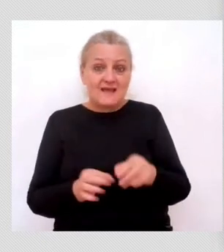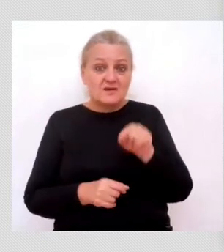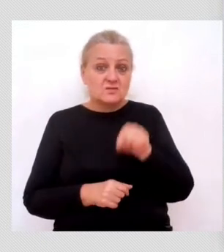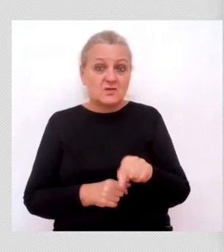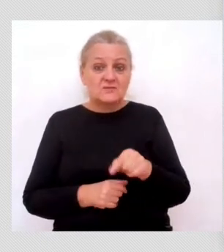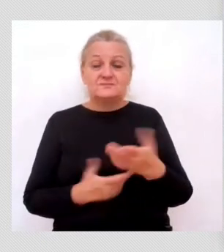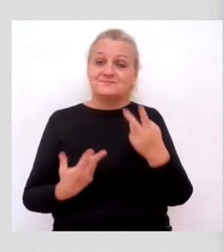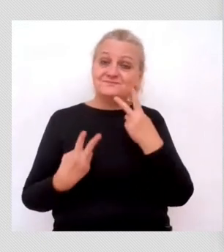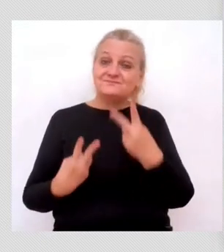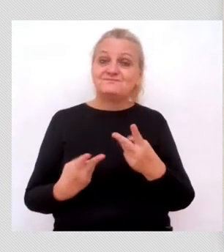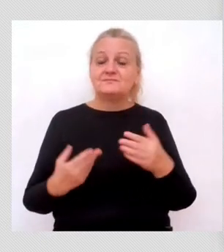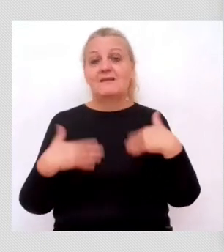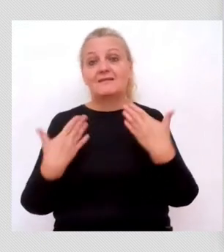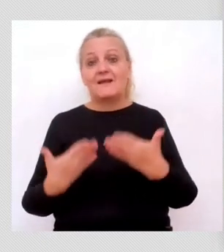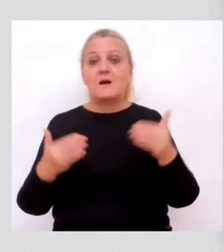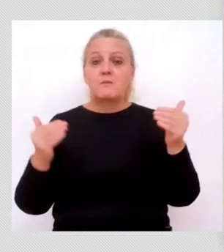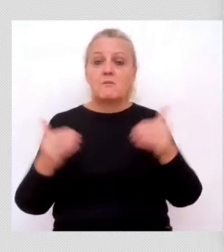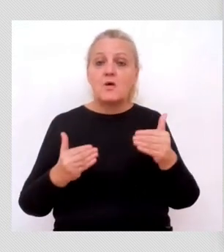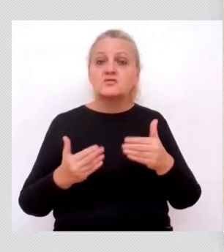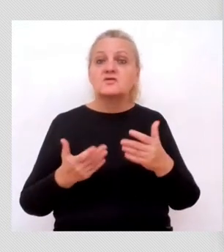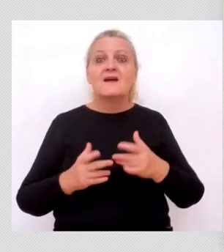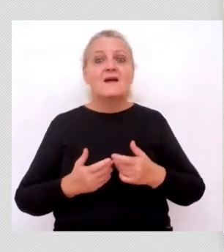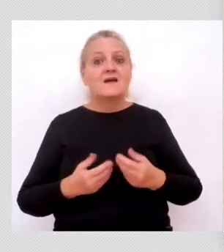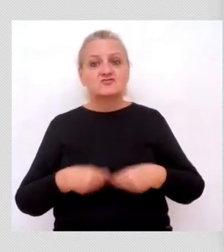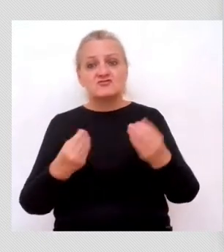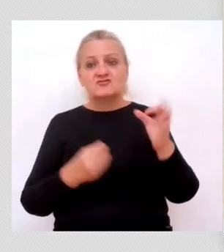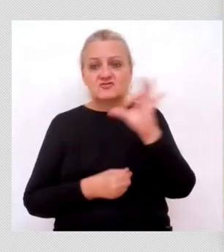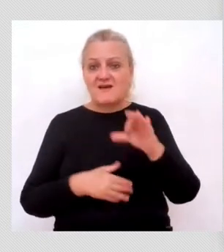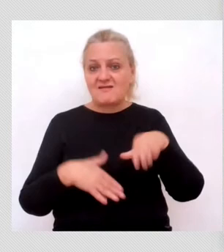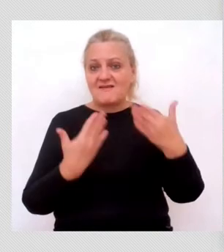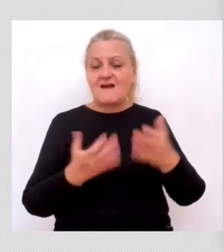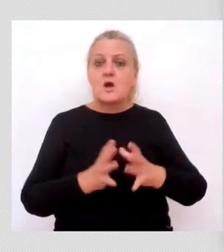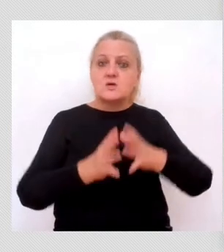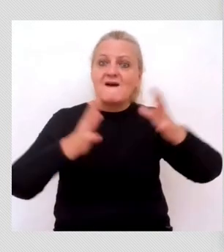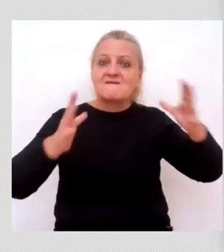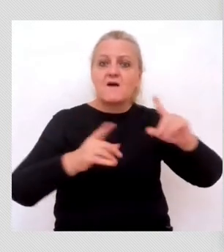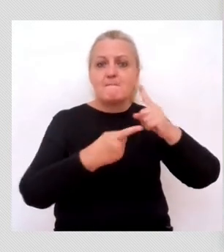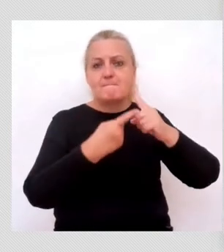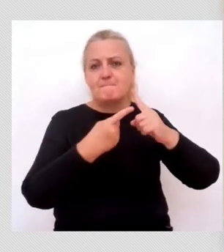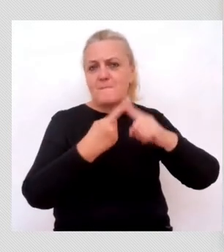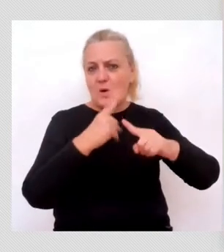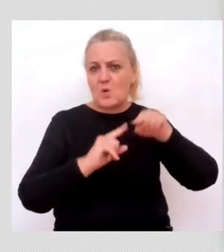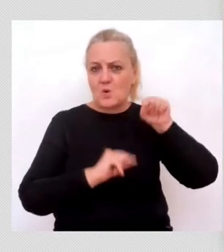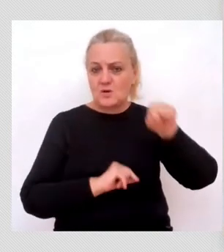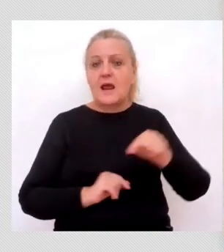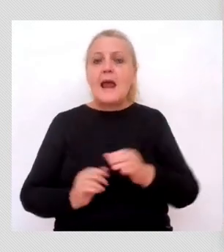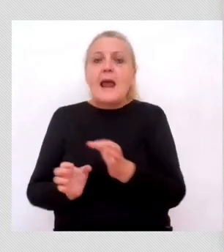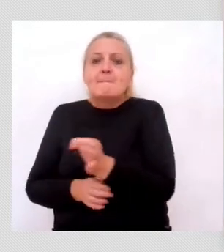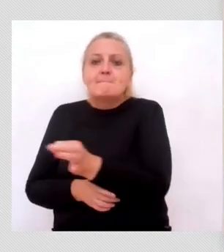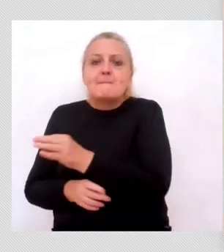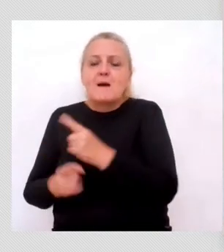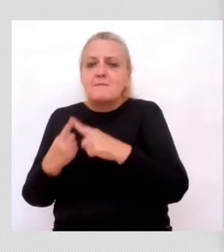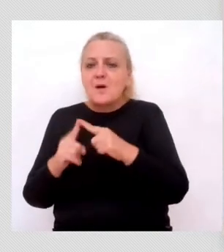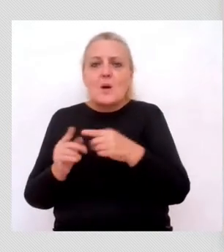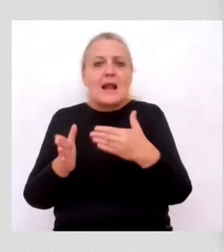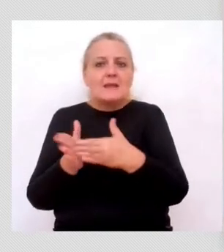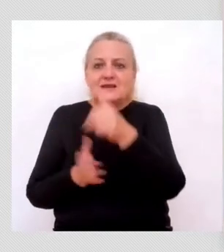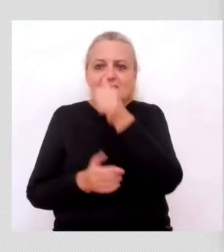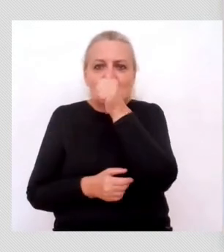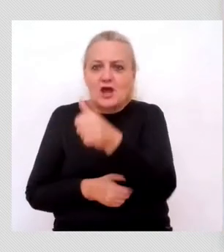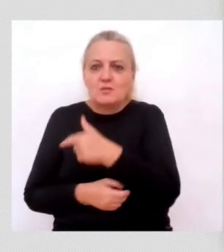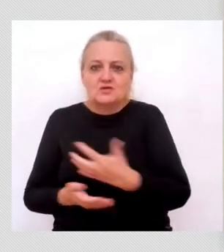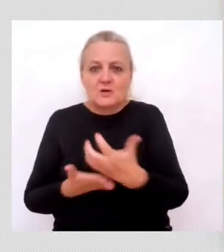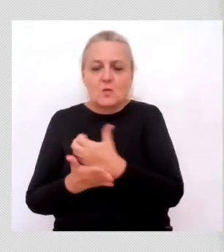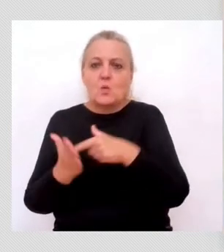preferuje możliwości dużych formacji politycznych. Małe formacje nie są w stanie zgromadzić tego limitu, który jest w